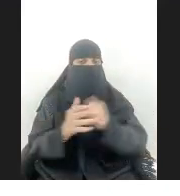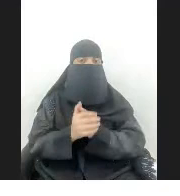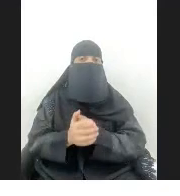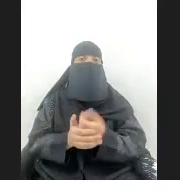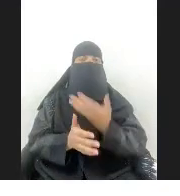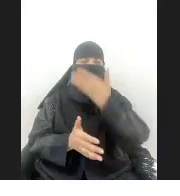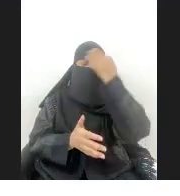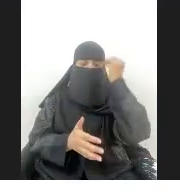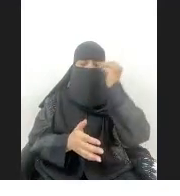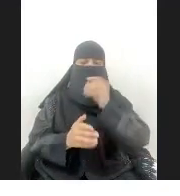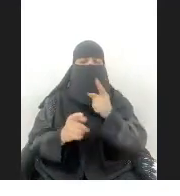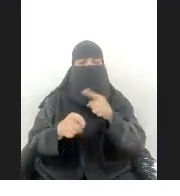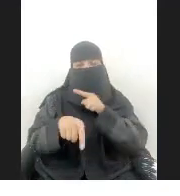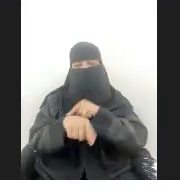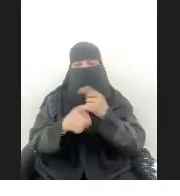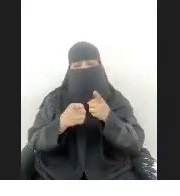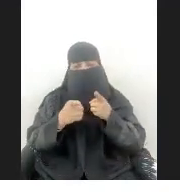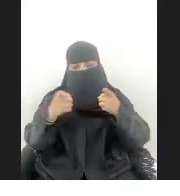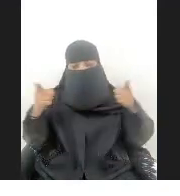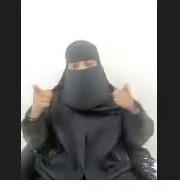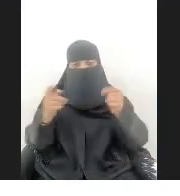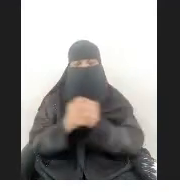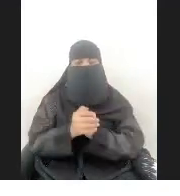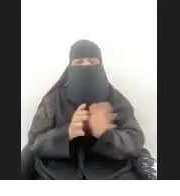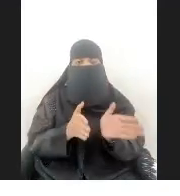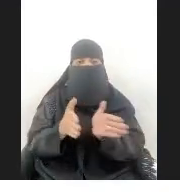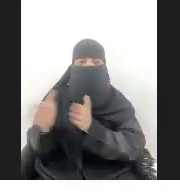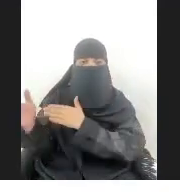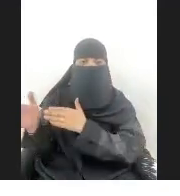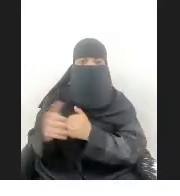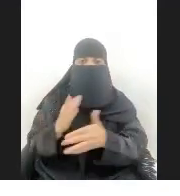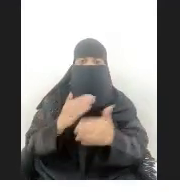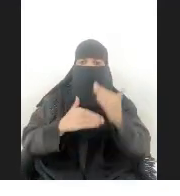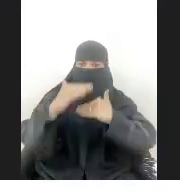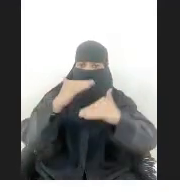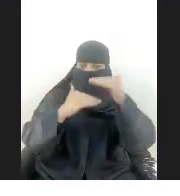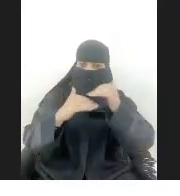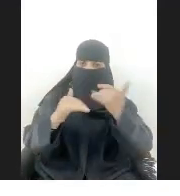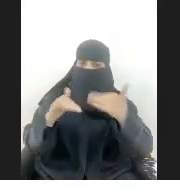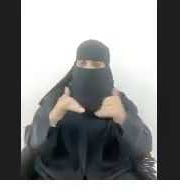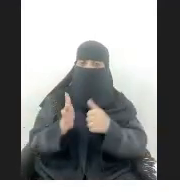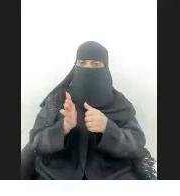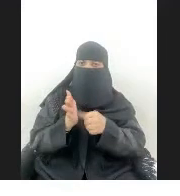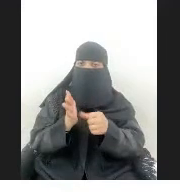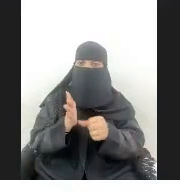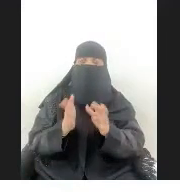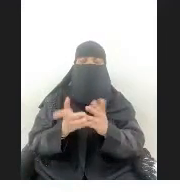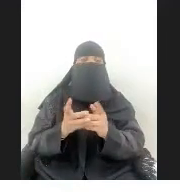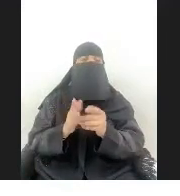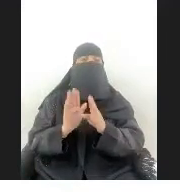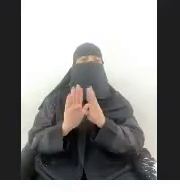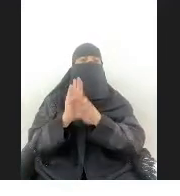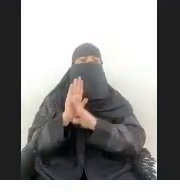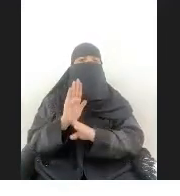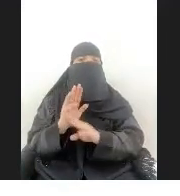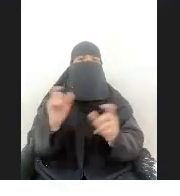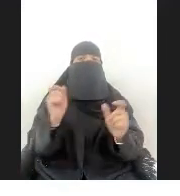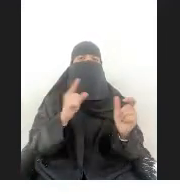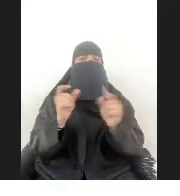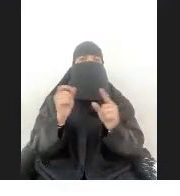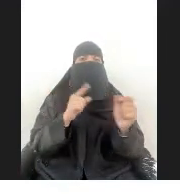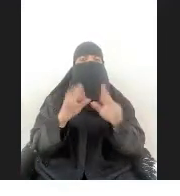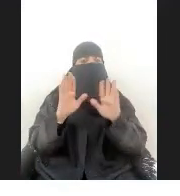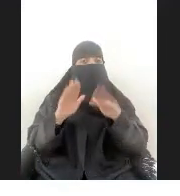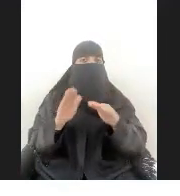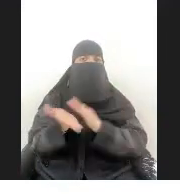أطول. تطوير طرق جديدة لاستثمار موارد الويب، وهذه سهلة جداً وبسيطة مثل ما ذكرنا، هي أساساً متاحة، فإحنا وطنياً